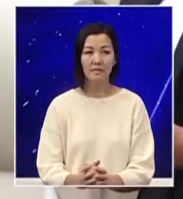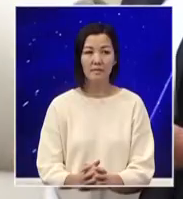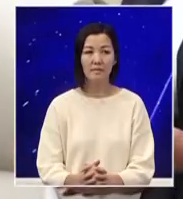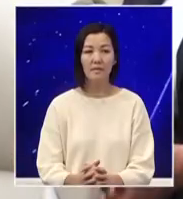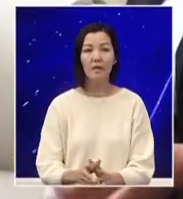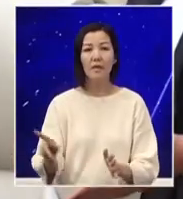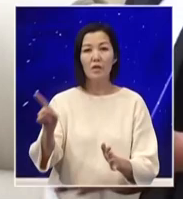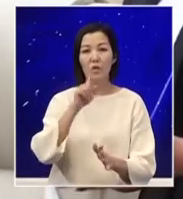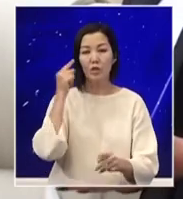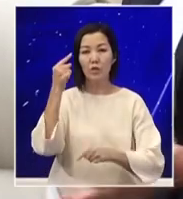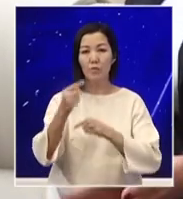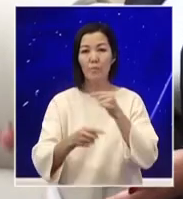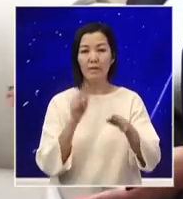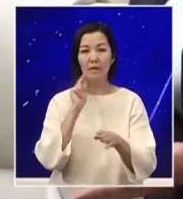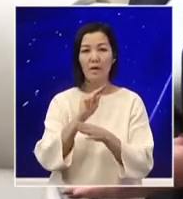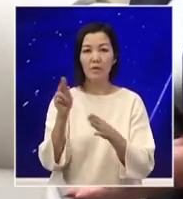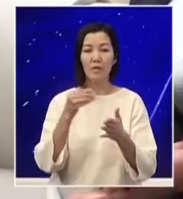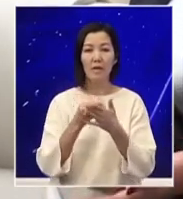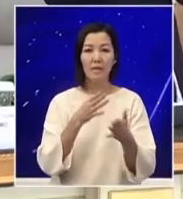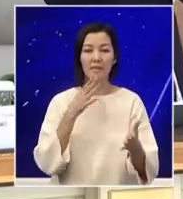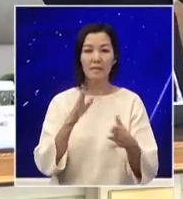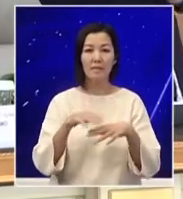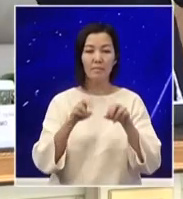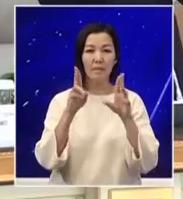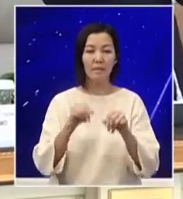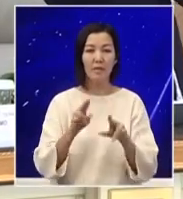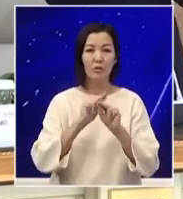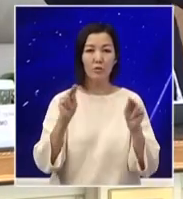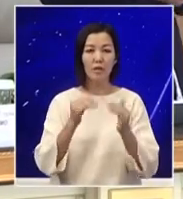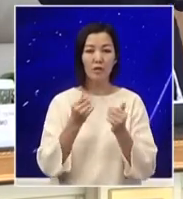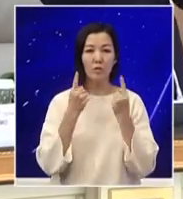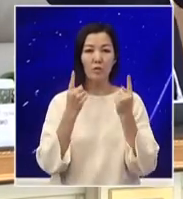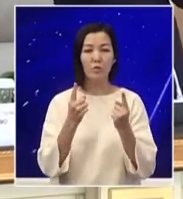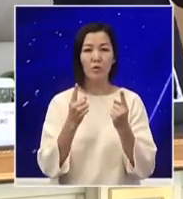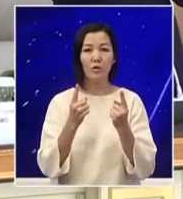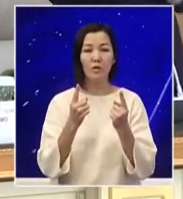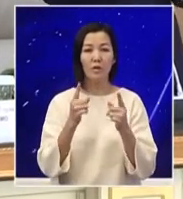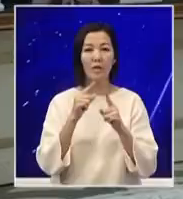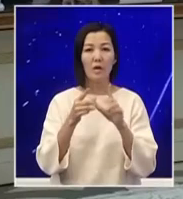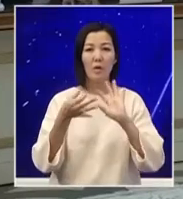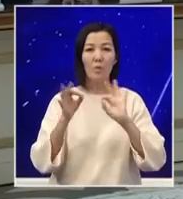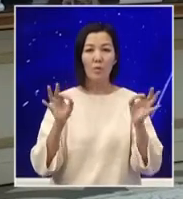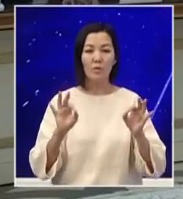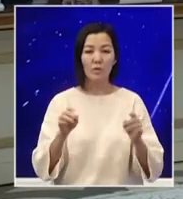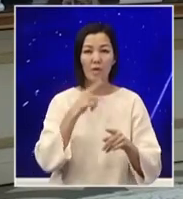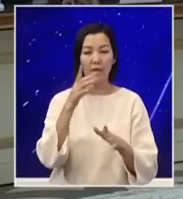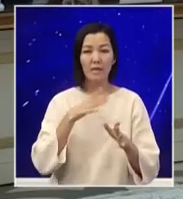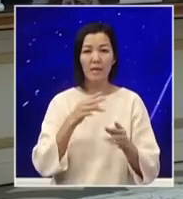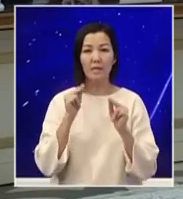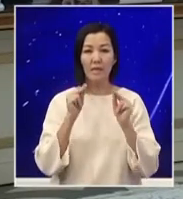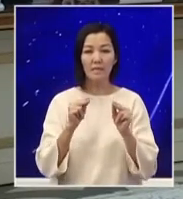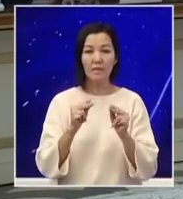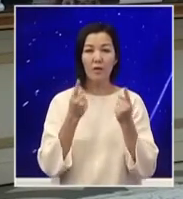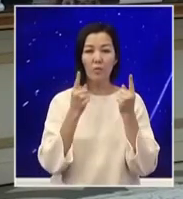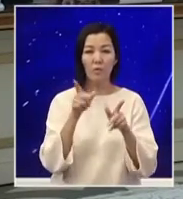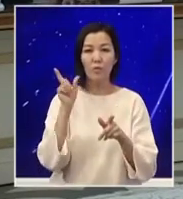Жас ұрпақты оқытудан асқан асылда бағалы кәсіп жоқ. Ұстаздың ұлылығы жайлы ұлы ойшыл Цицерон осылай деп кетіпті. Расымен ұстаз ұлы